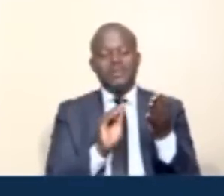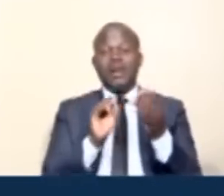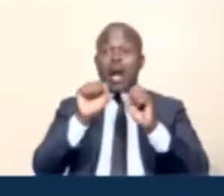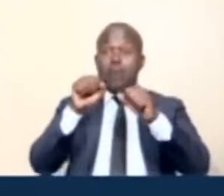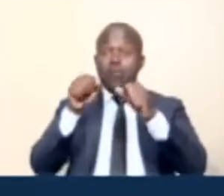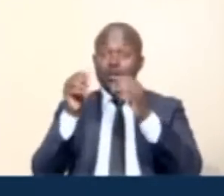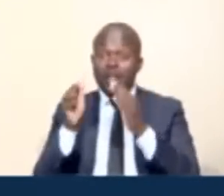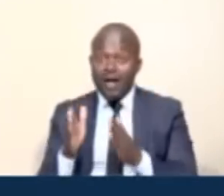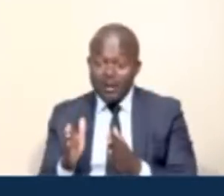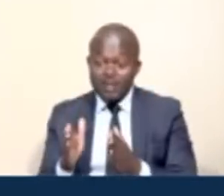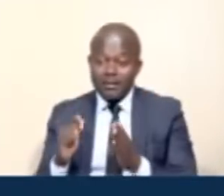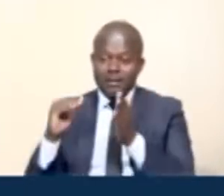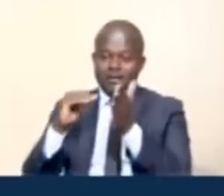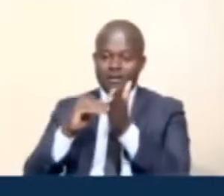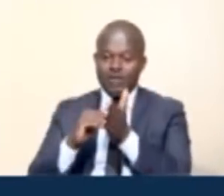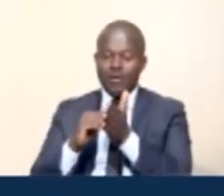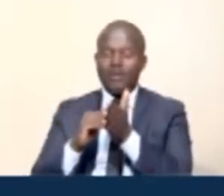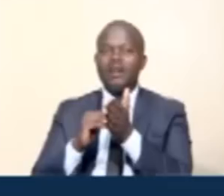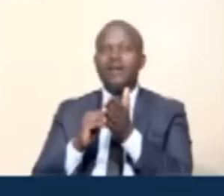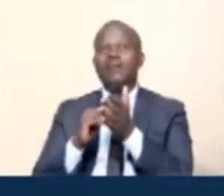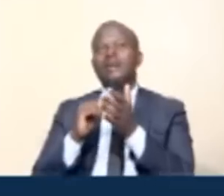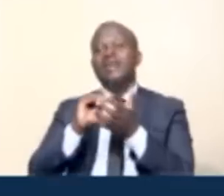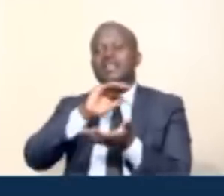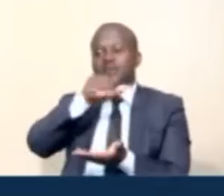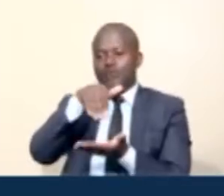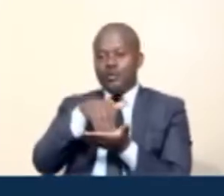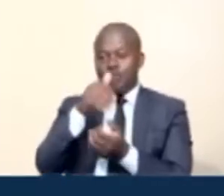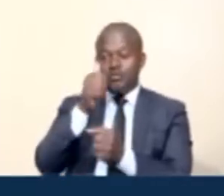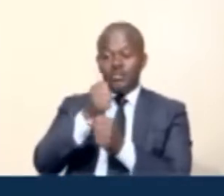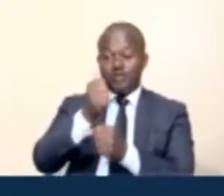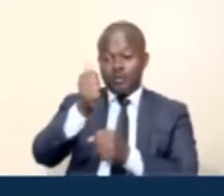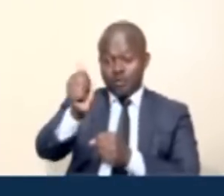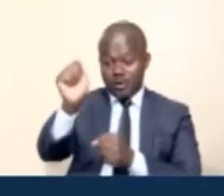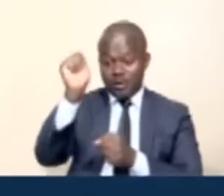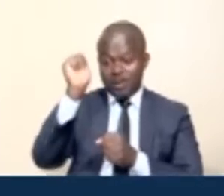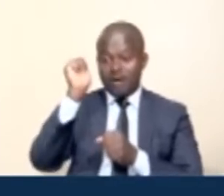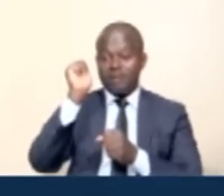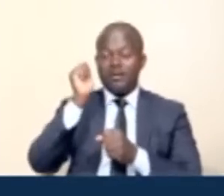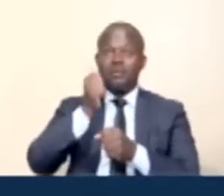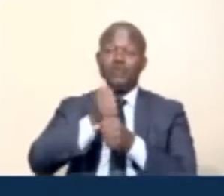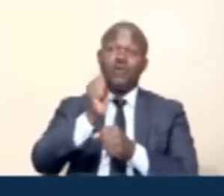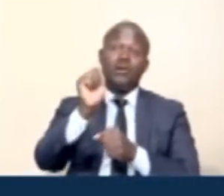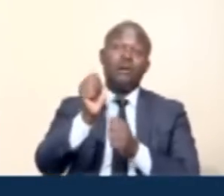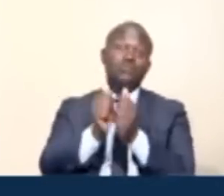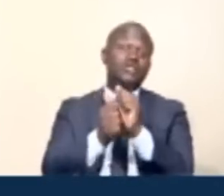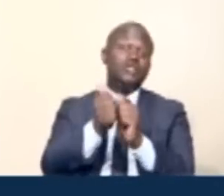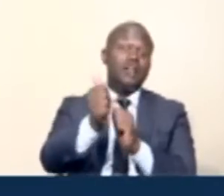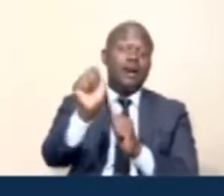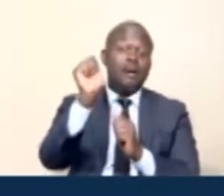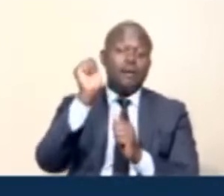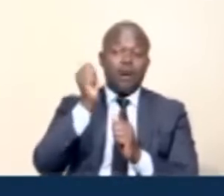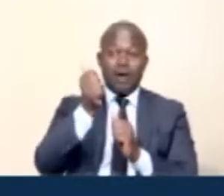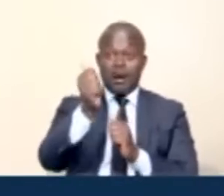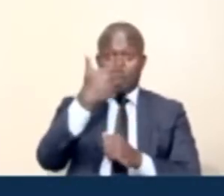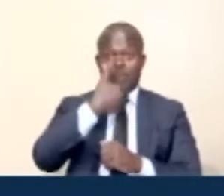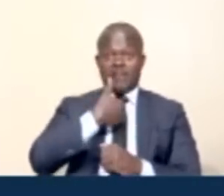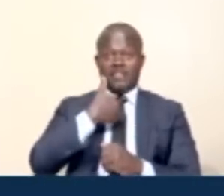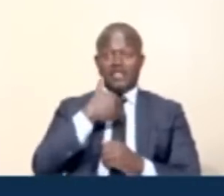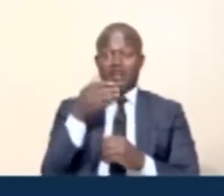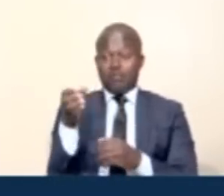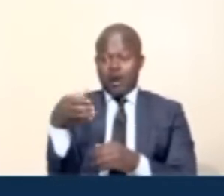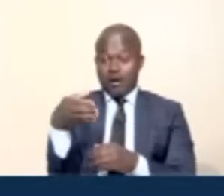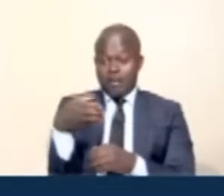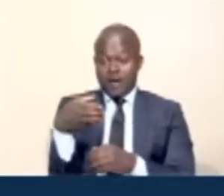abamotari, ndetse hakabamo n'ibigo byikorera abikorera ku giti cyabo, ari abo ngabo bafite amasosiyete